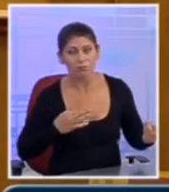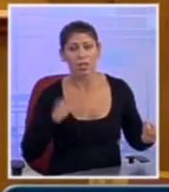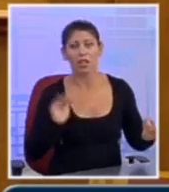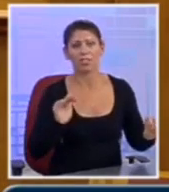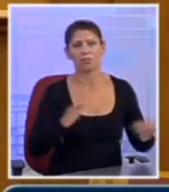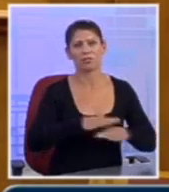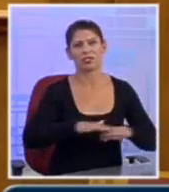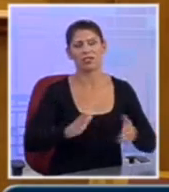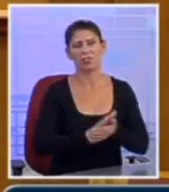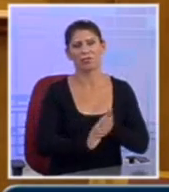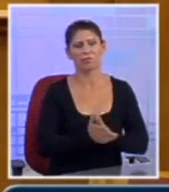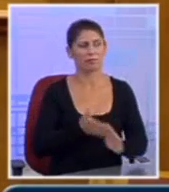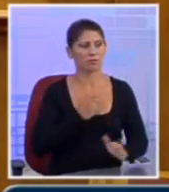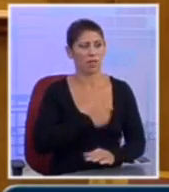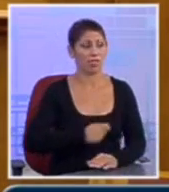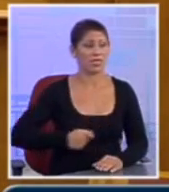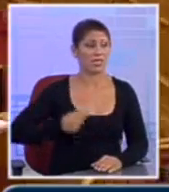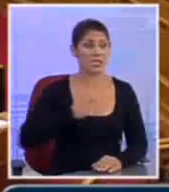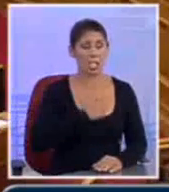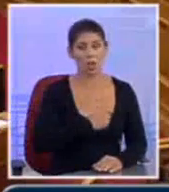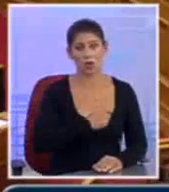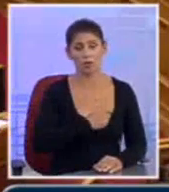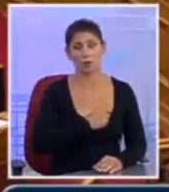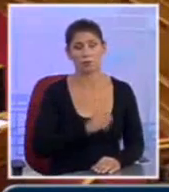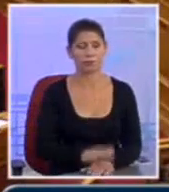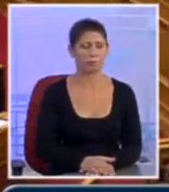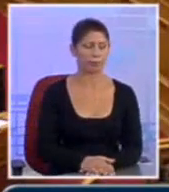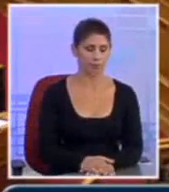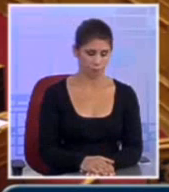ερωτήματα εξαντλήθηκαν. Δυστυχώς. Ωραία.